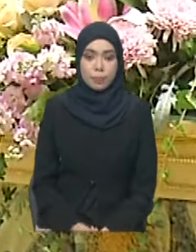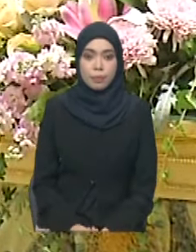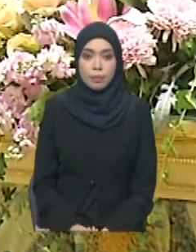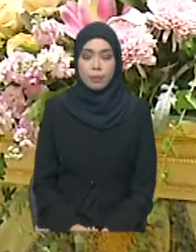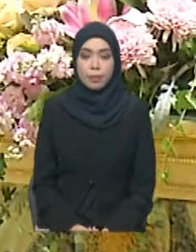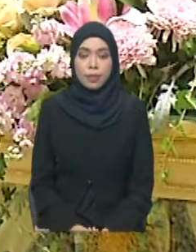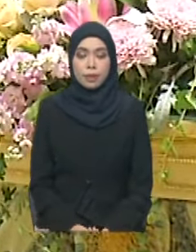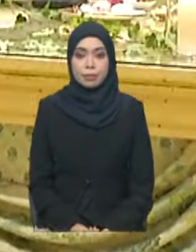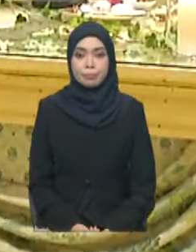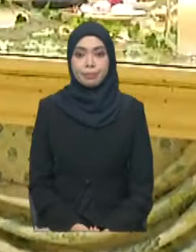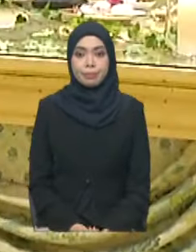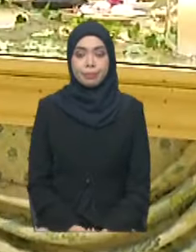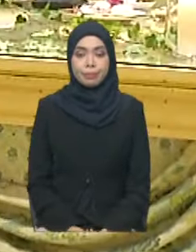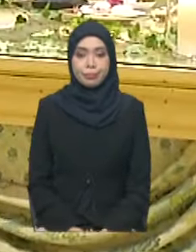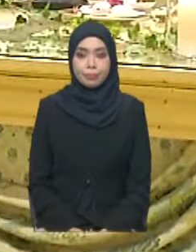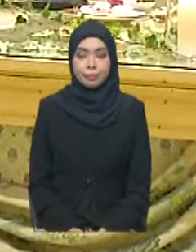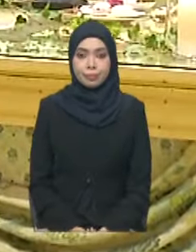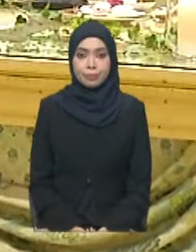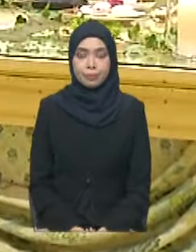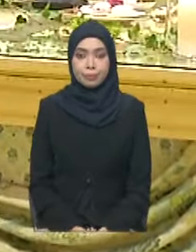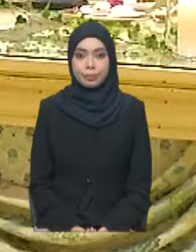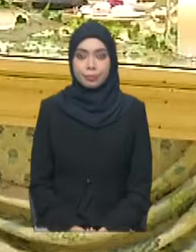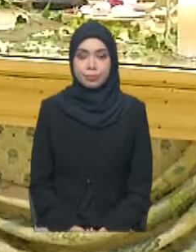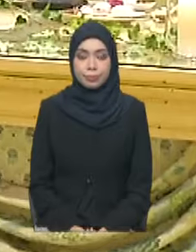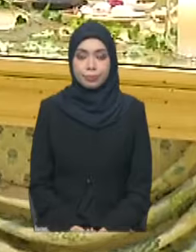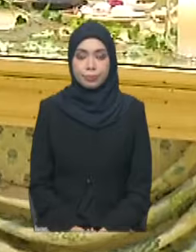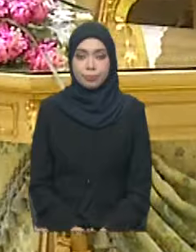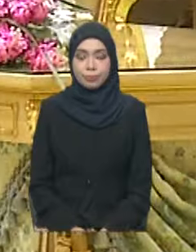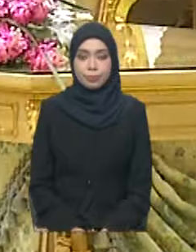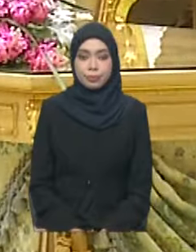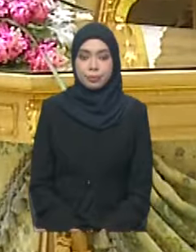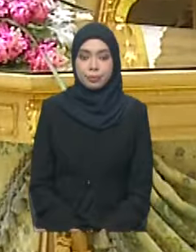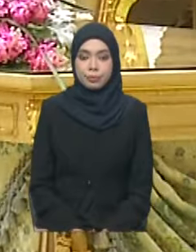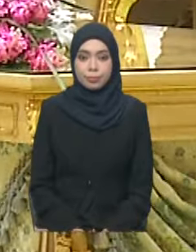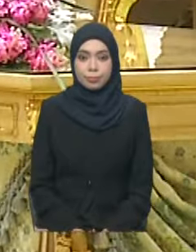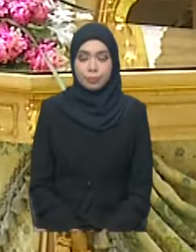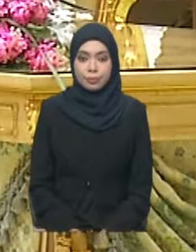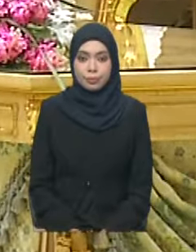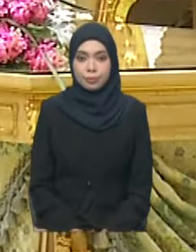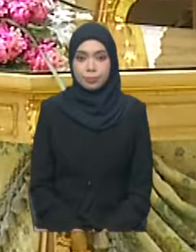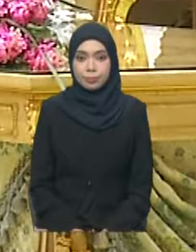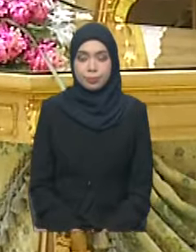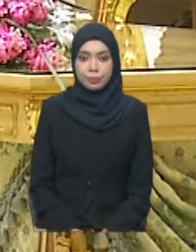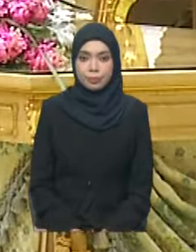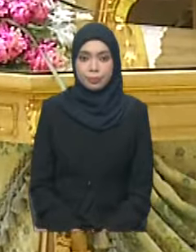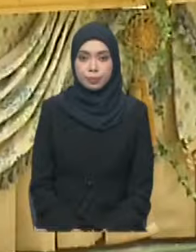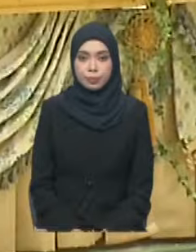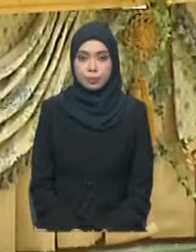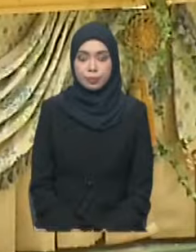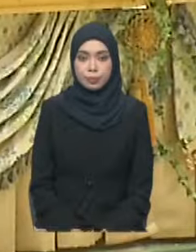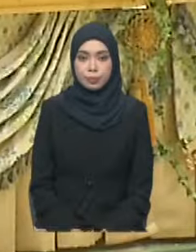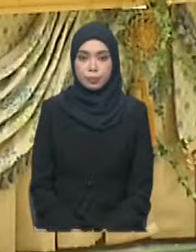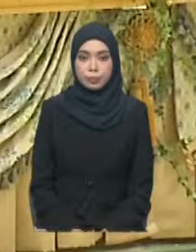ya arhamar rahimin. Rabbana atina min ladunka rahmatan wa hayyi' lana min amrina